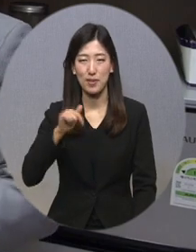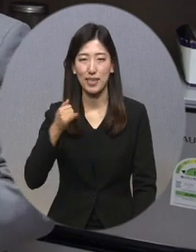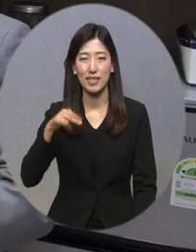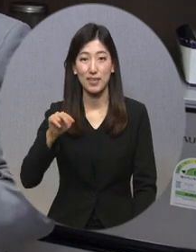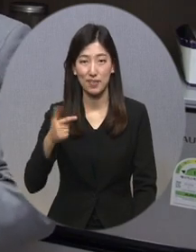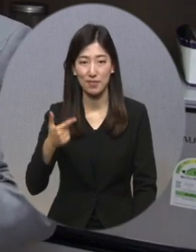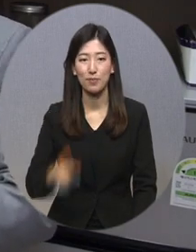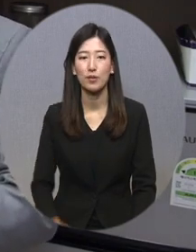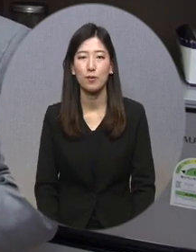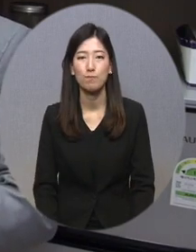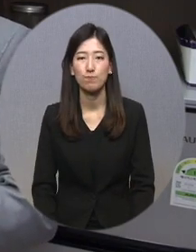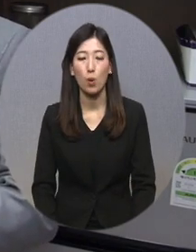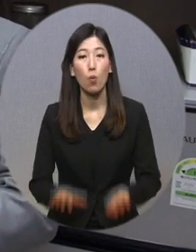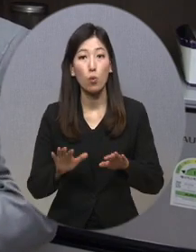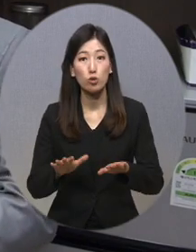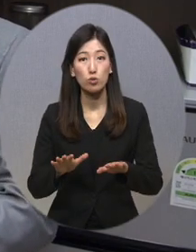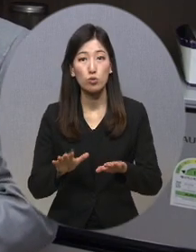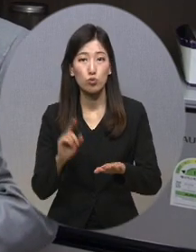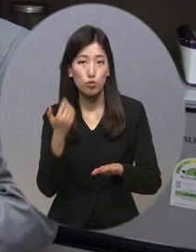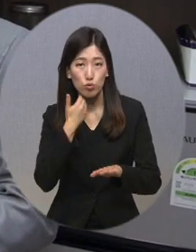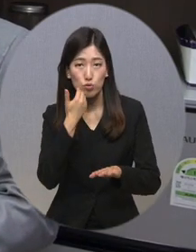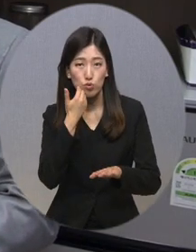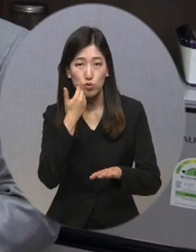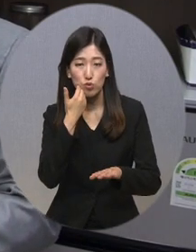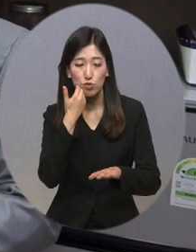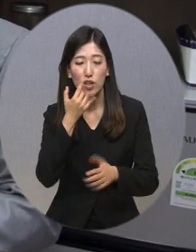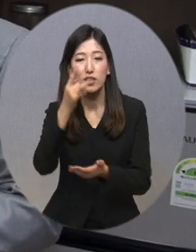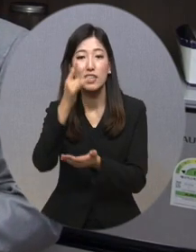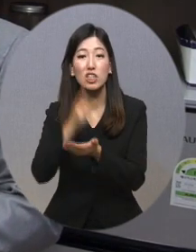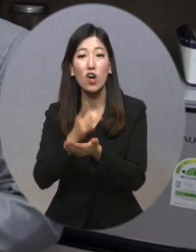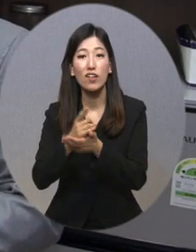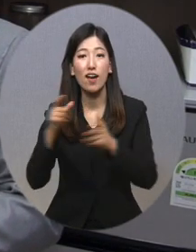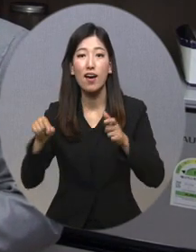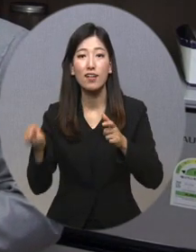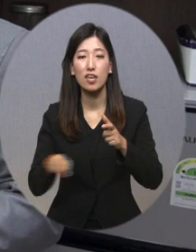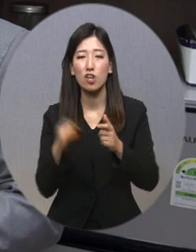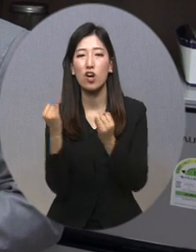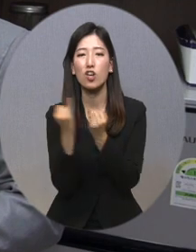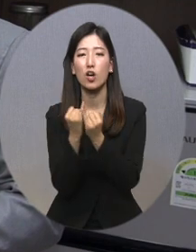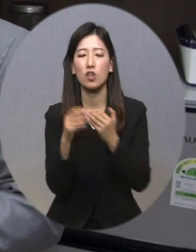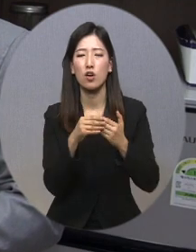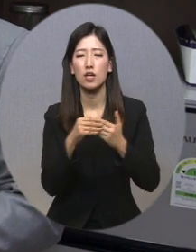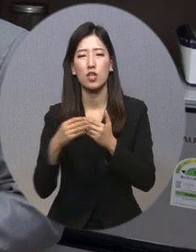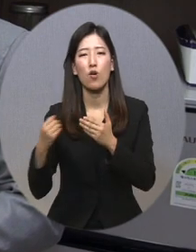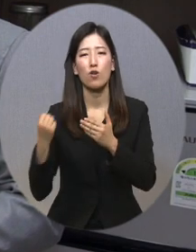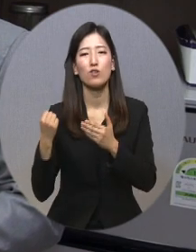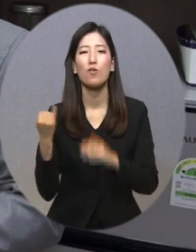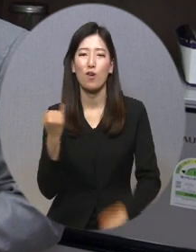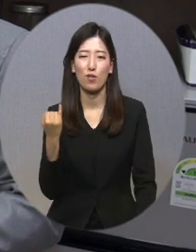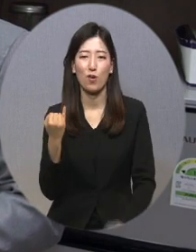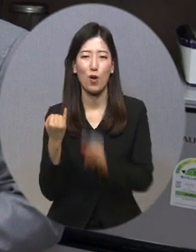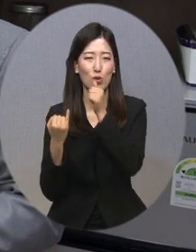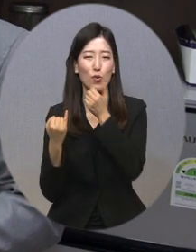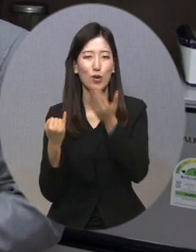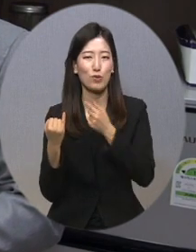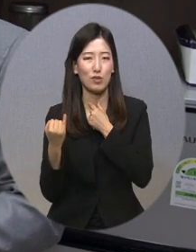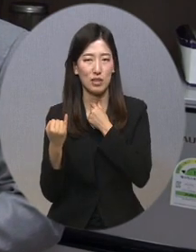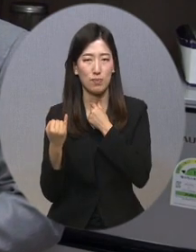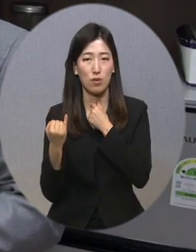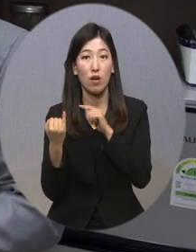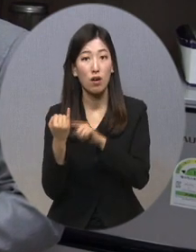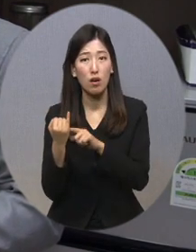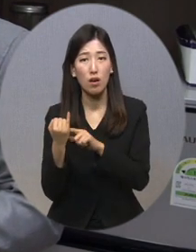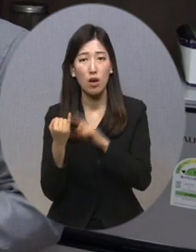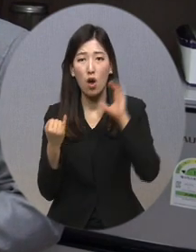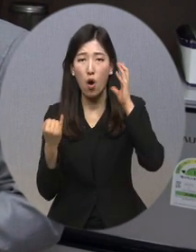오늘은 천안 지역의 여성 리더 한 분을 소개해 드리려고 하는데요. 이분은 본인이 대단히